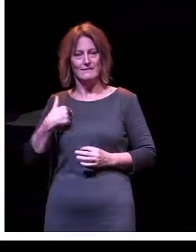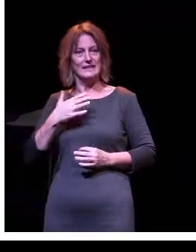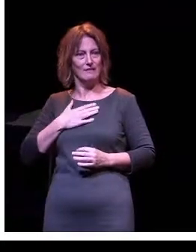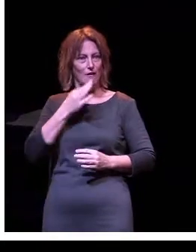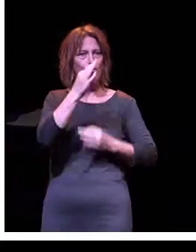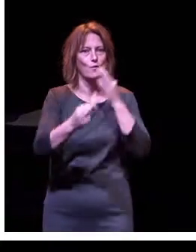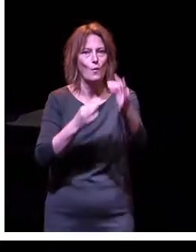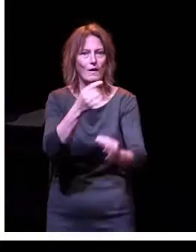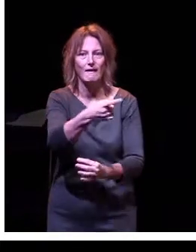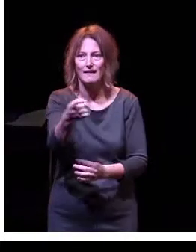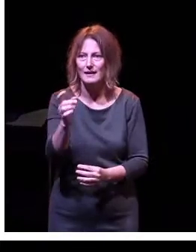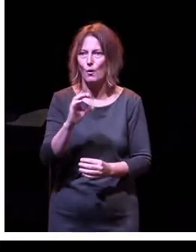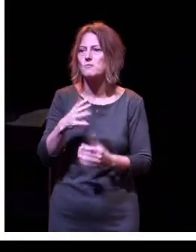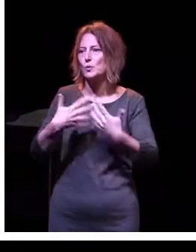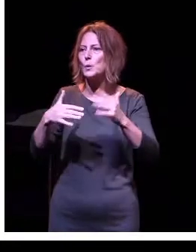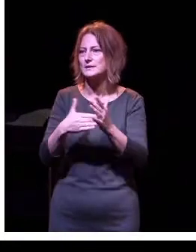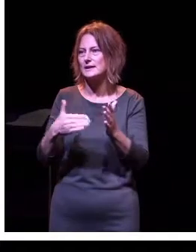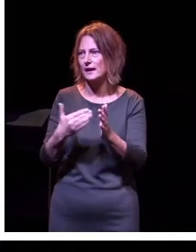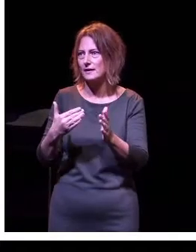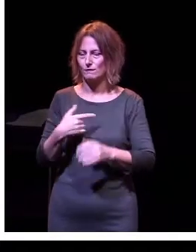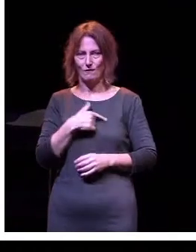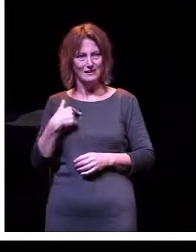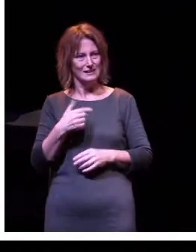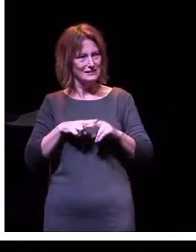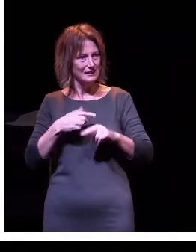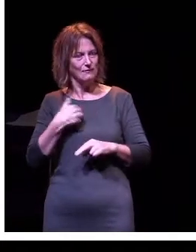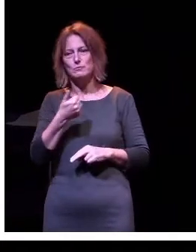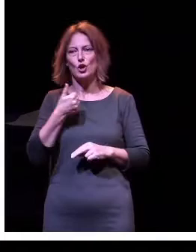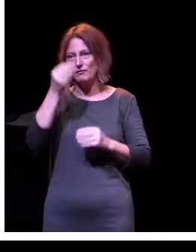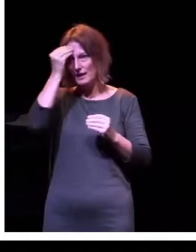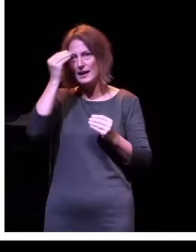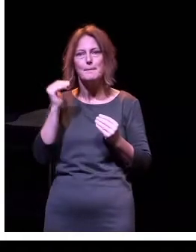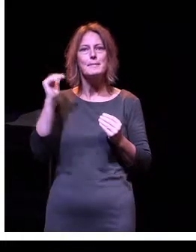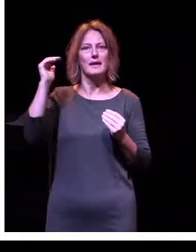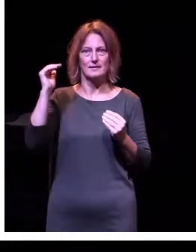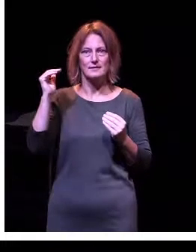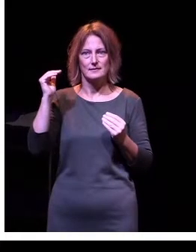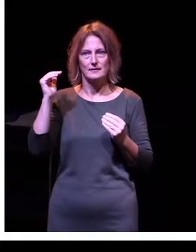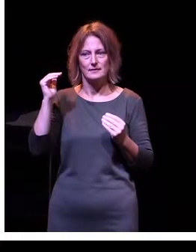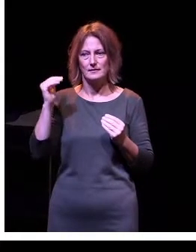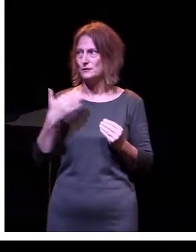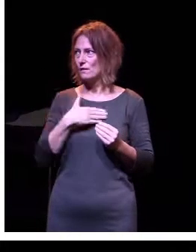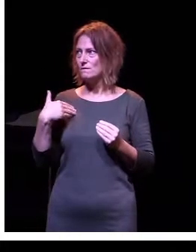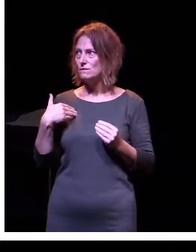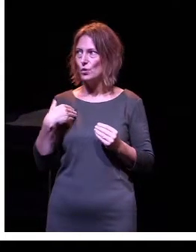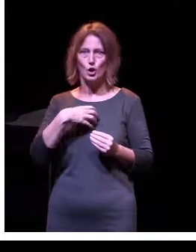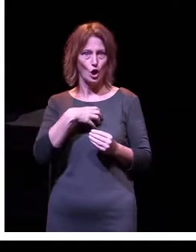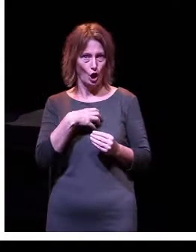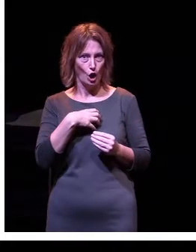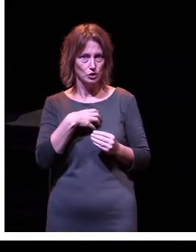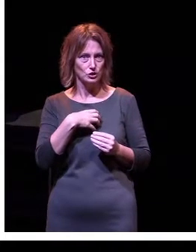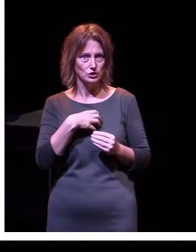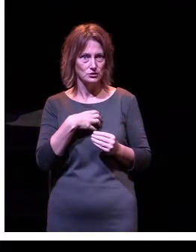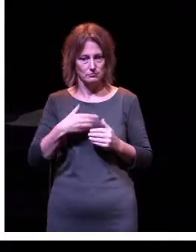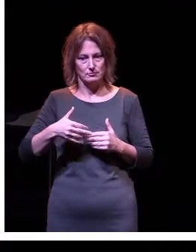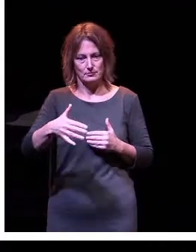om funktionshinder. För att vi känner att vi behöver lära oss mer om det här. Så det är det som vår höst handlar om, att vi